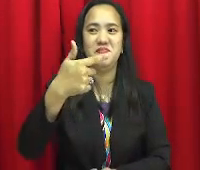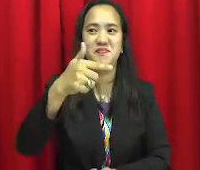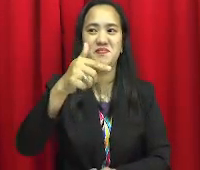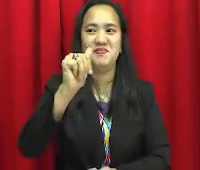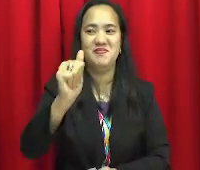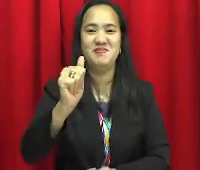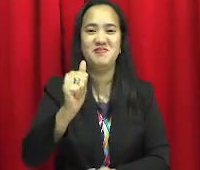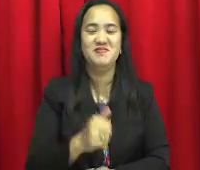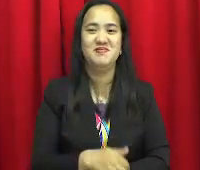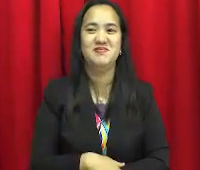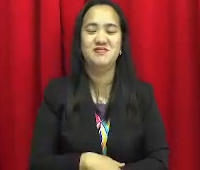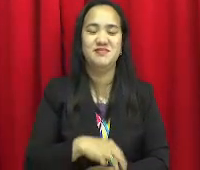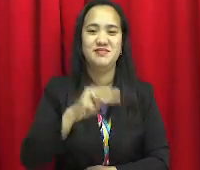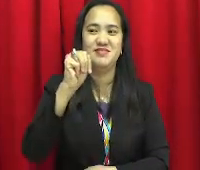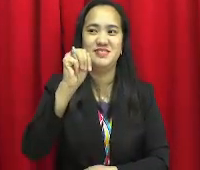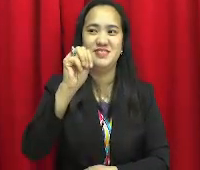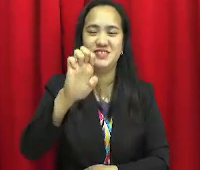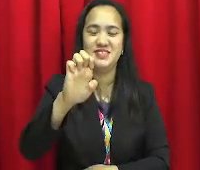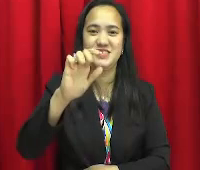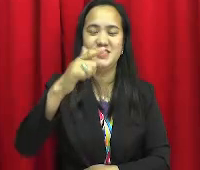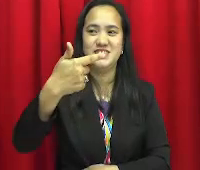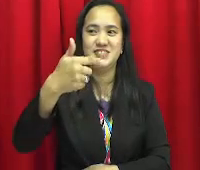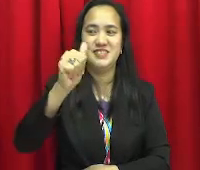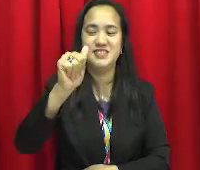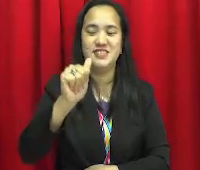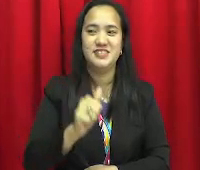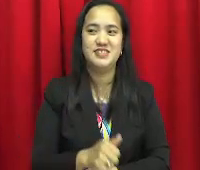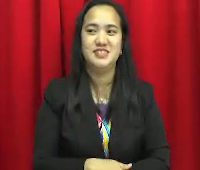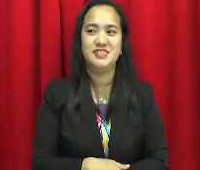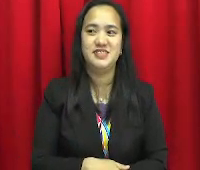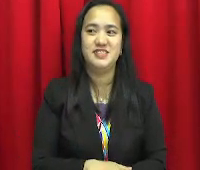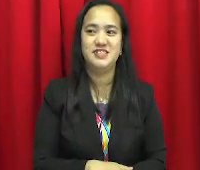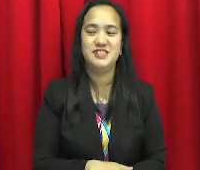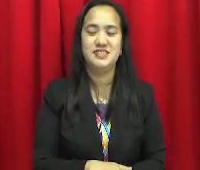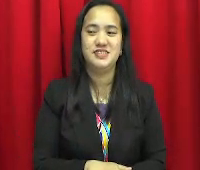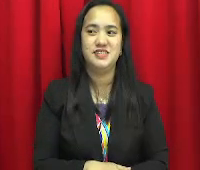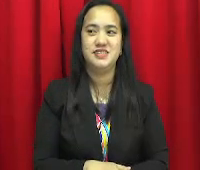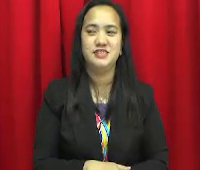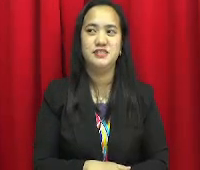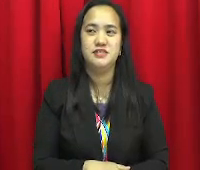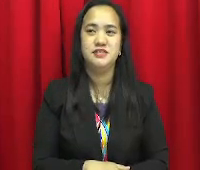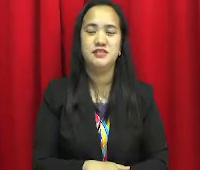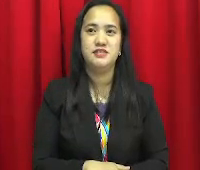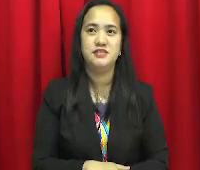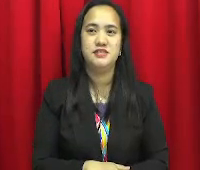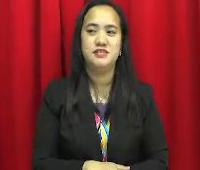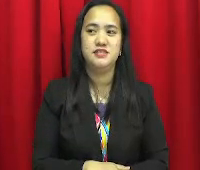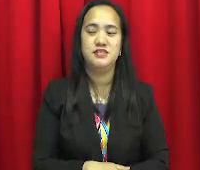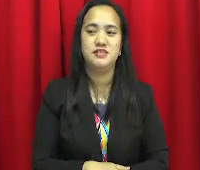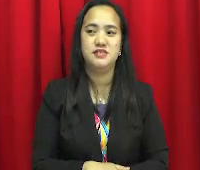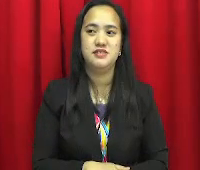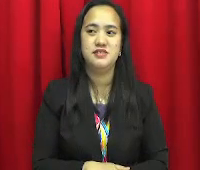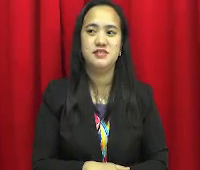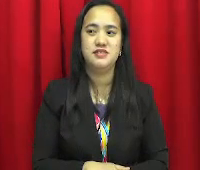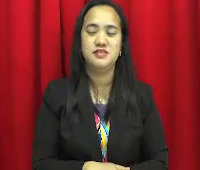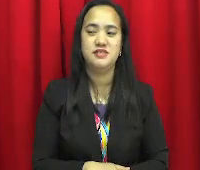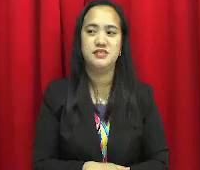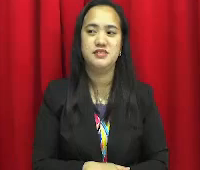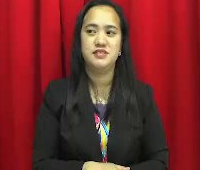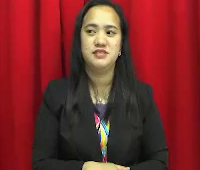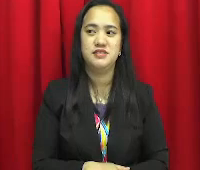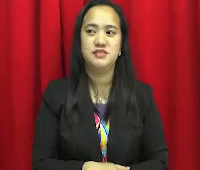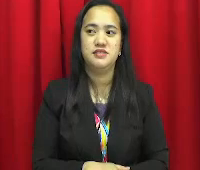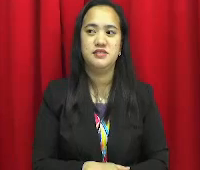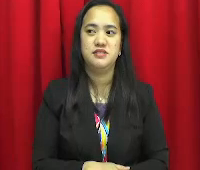honor. Mega handaan niya. At saka, sir, pwedeng pagsabayin, active siya sa ministry ng church. Yeah, yeah. Active yeah. din siya